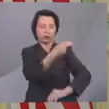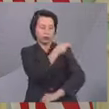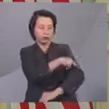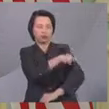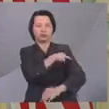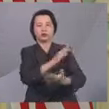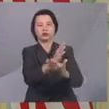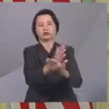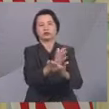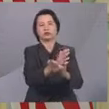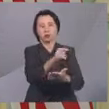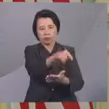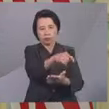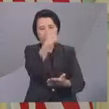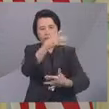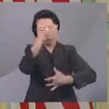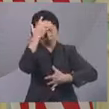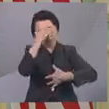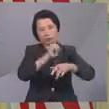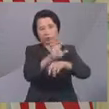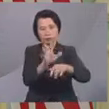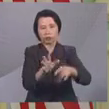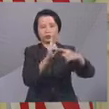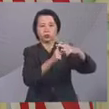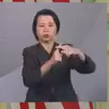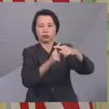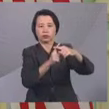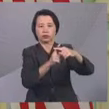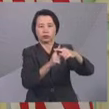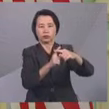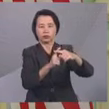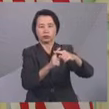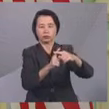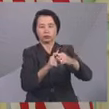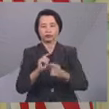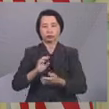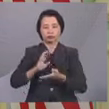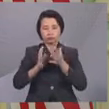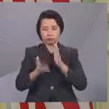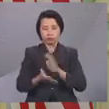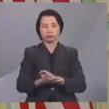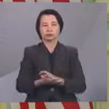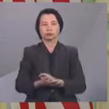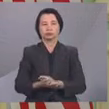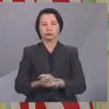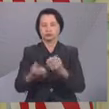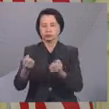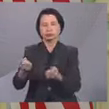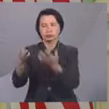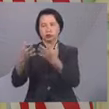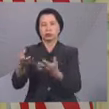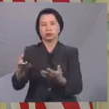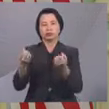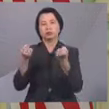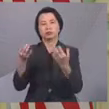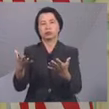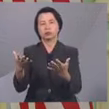pusat untuk pesakit COVID positif dia. Jadi seramai